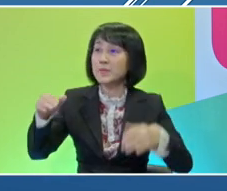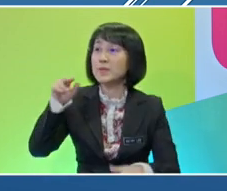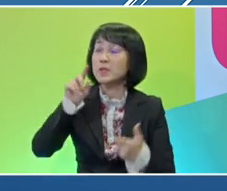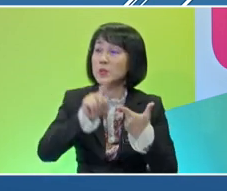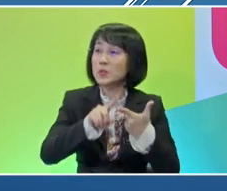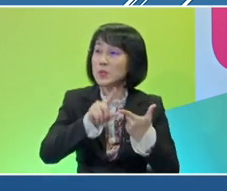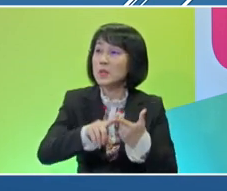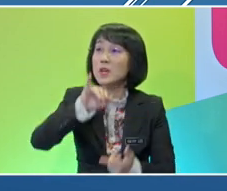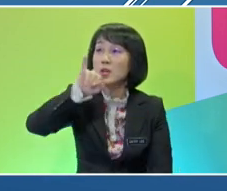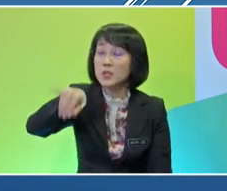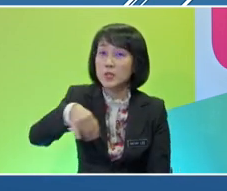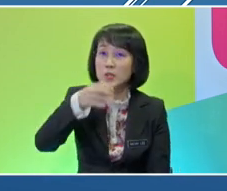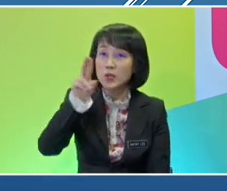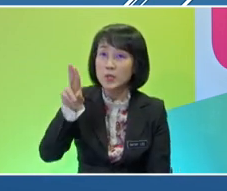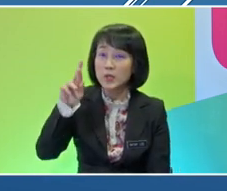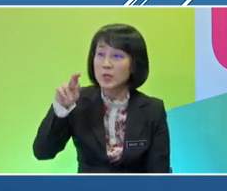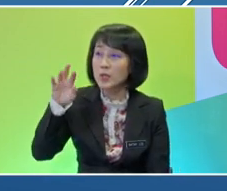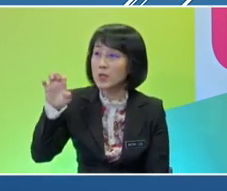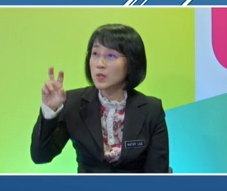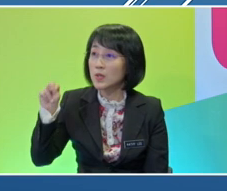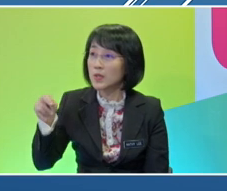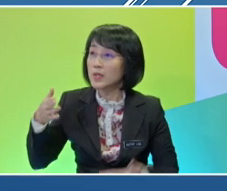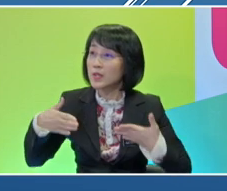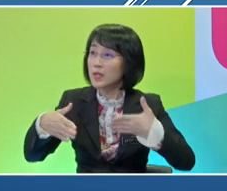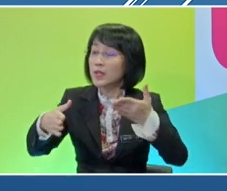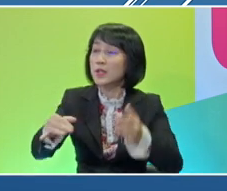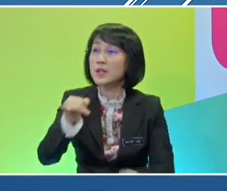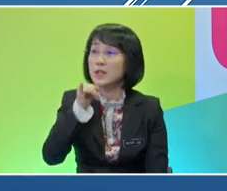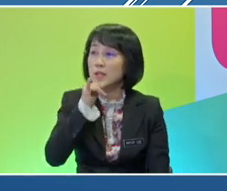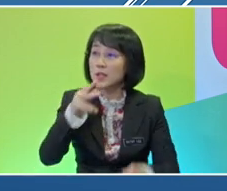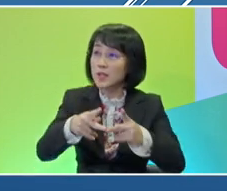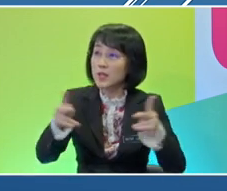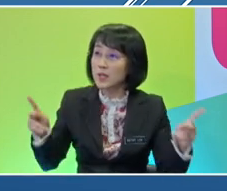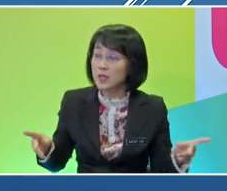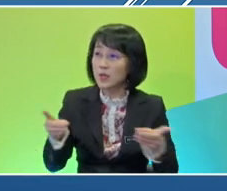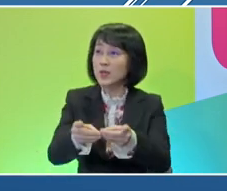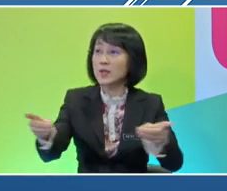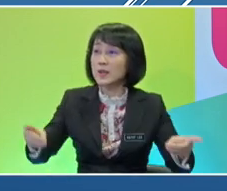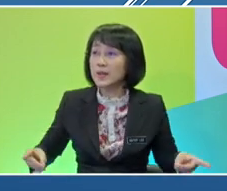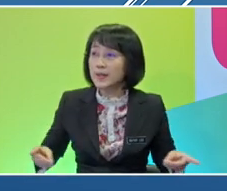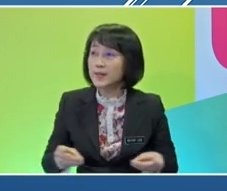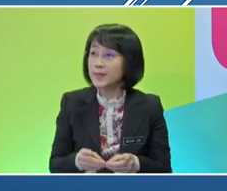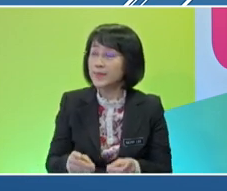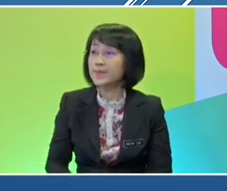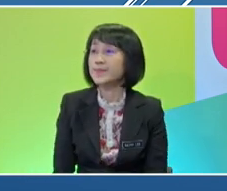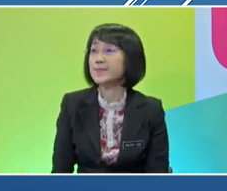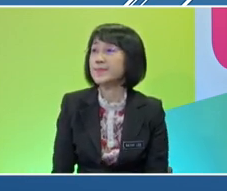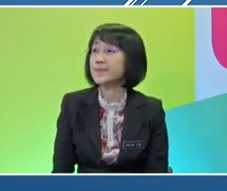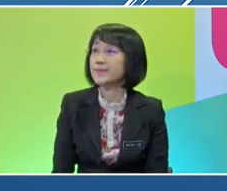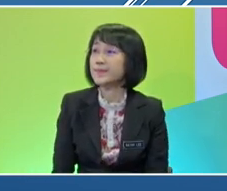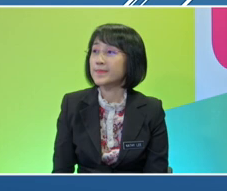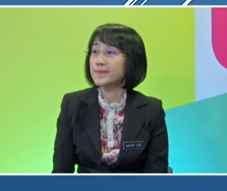sebut sebagai yaitu dijalankan di ibu kota daerah maksudnya mungkin